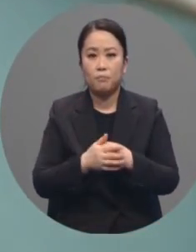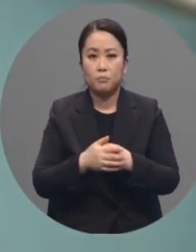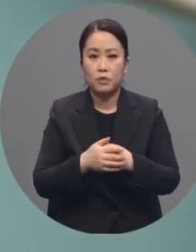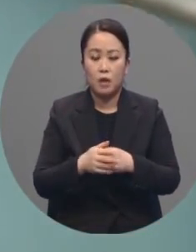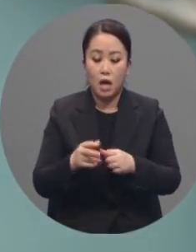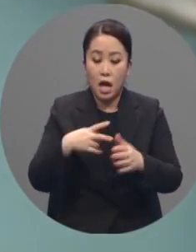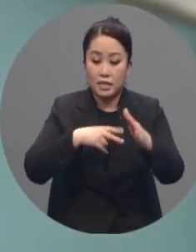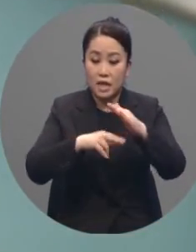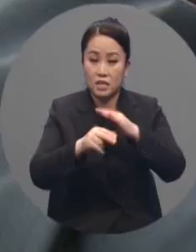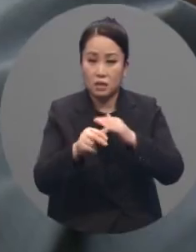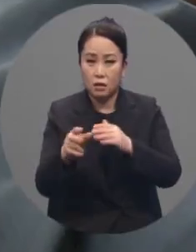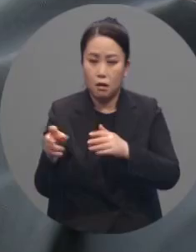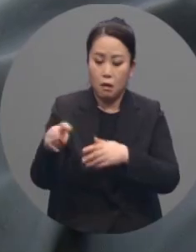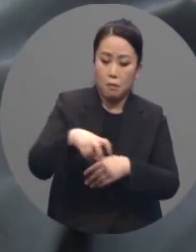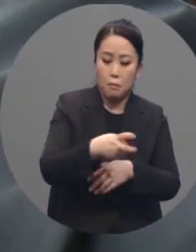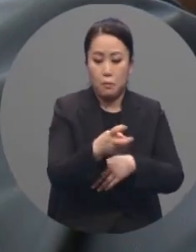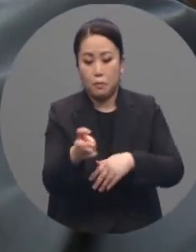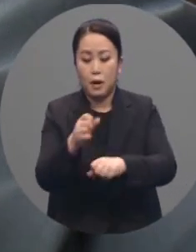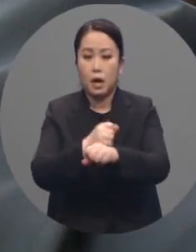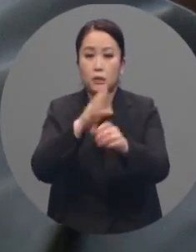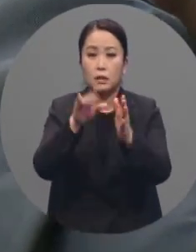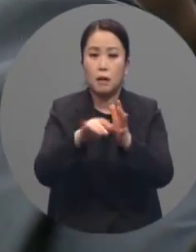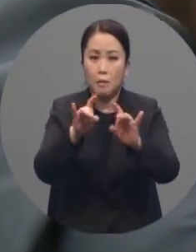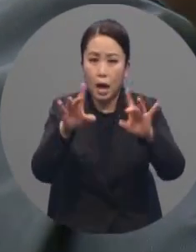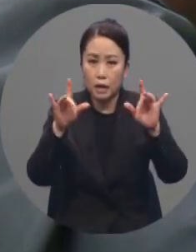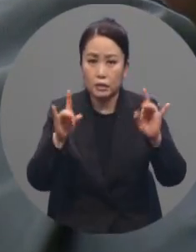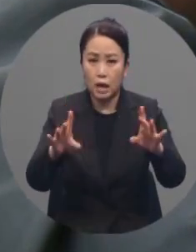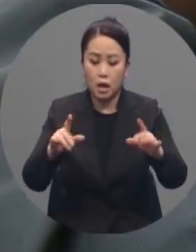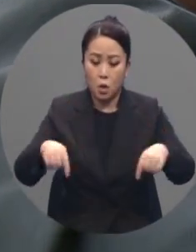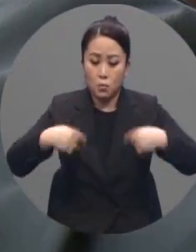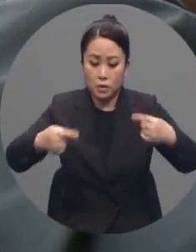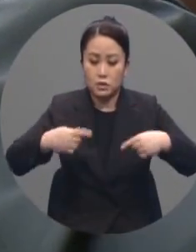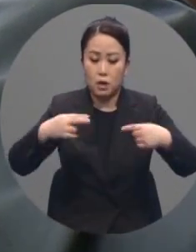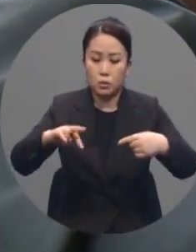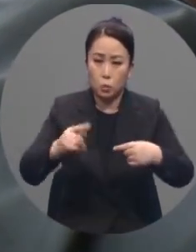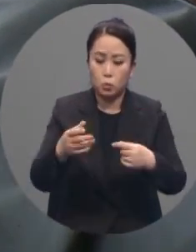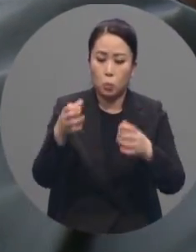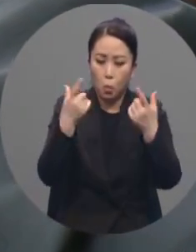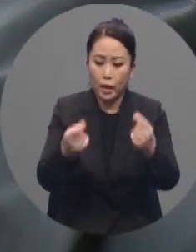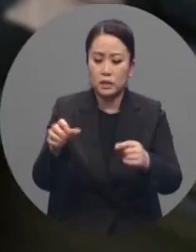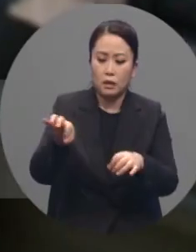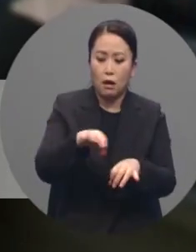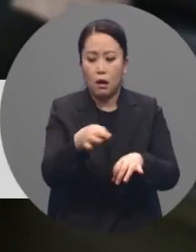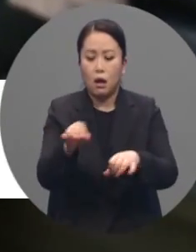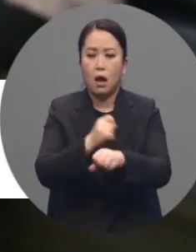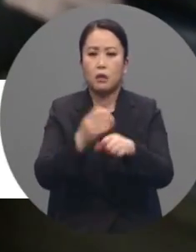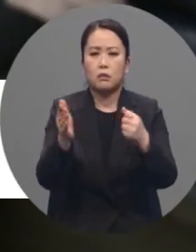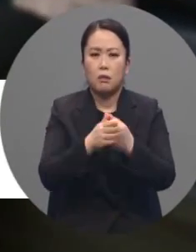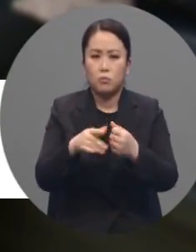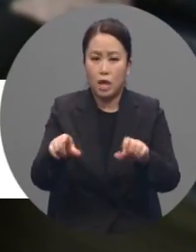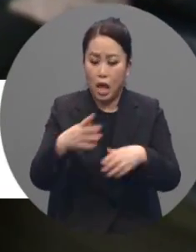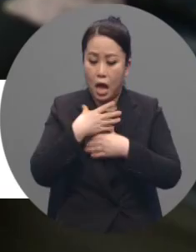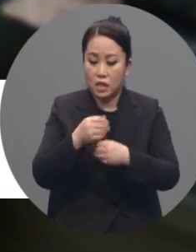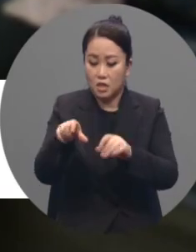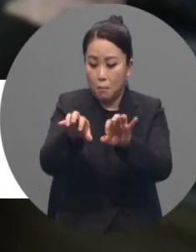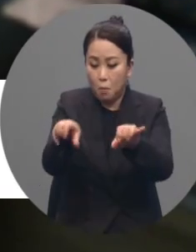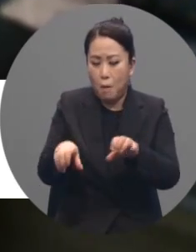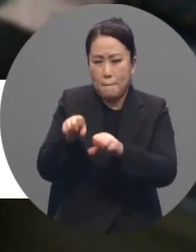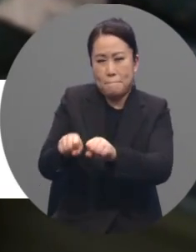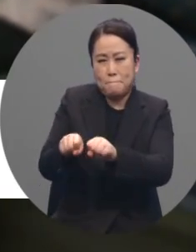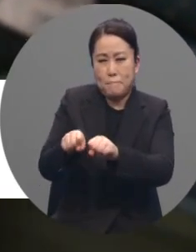때마다 휠체어도 같이 휘청여 안전봉에서 손을 뗄 수 없습니다. 2호선으로 갈아탔는데 이번